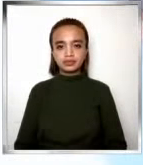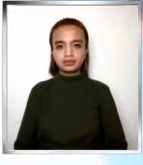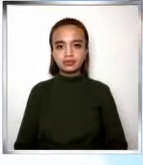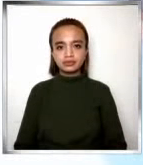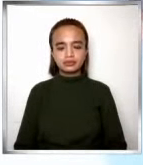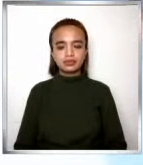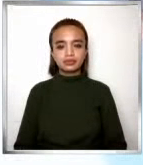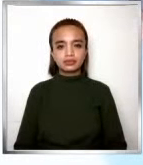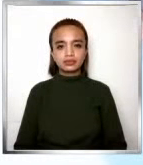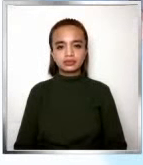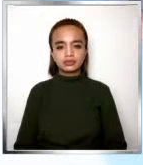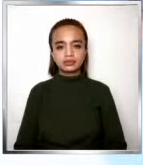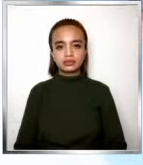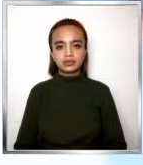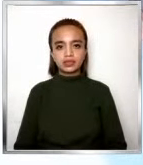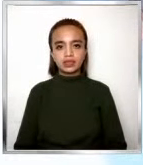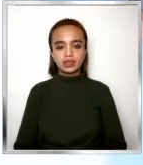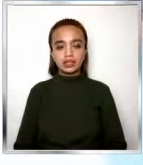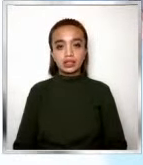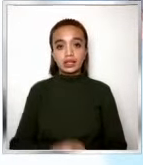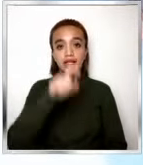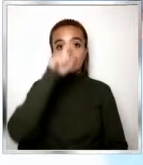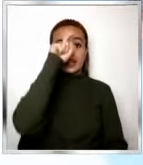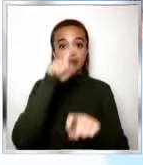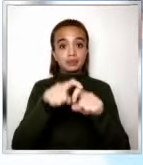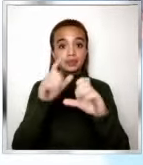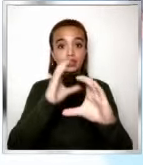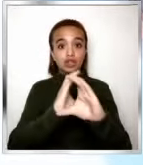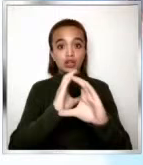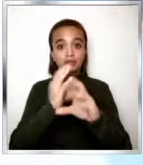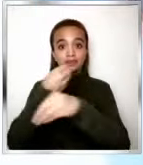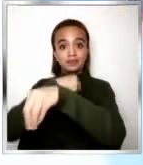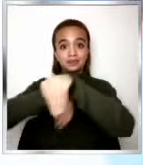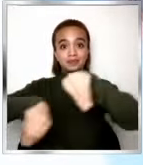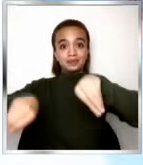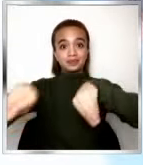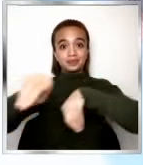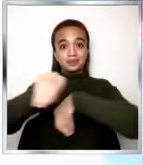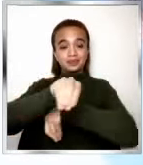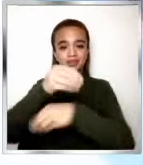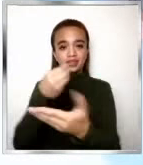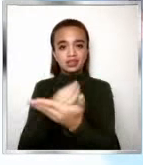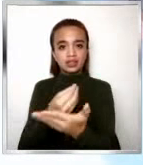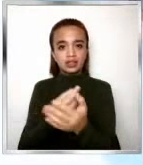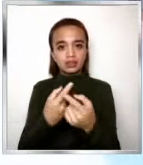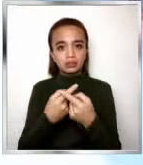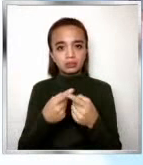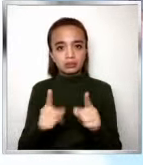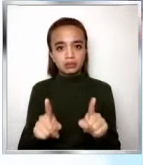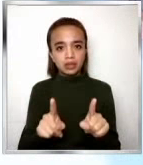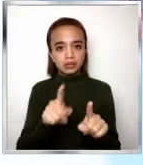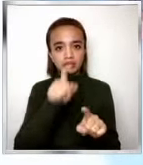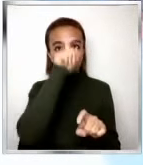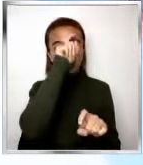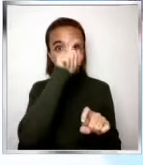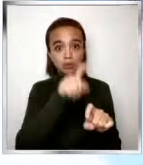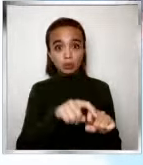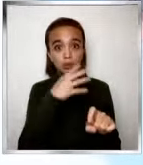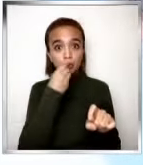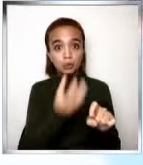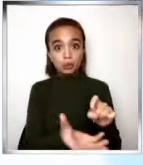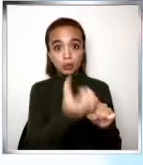Magpapasangla ng kotse kapalit ng kita sa kada arkilerito. Pero ang nagpapasangla, naglaho na at tangay pa ang libo-libong